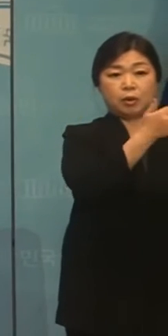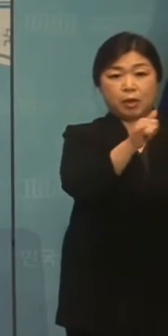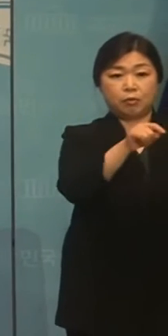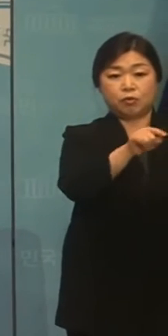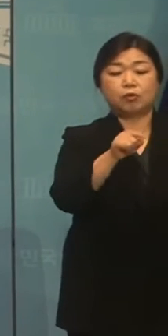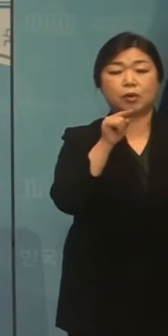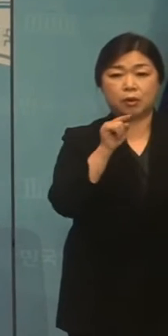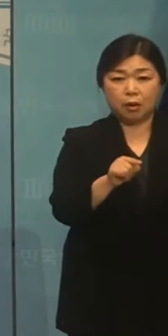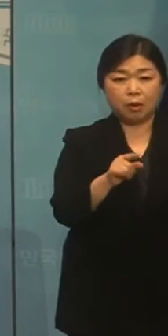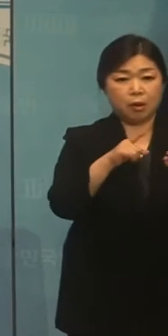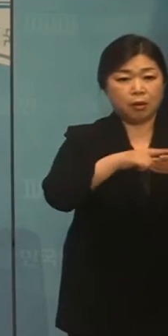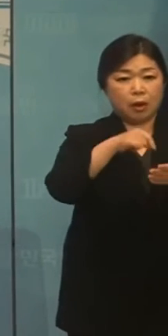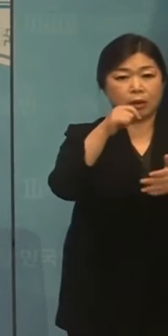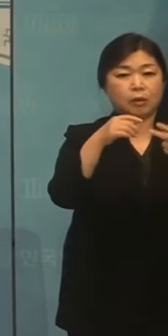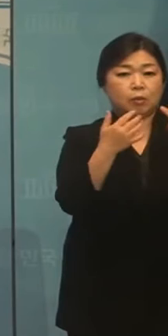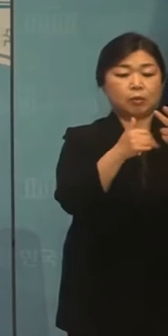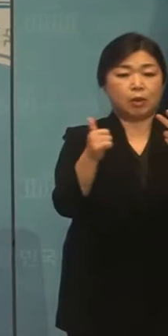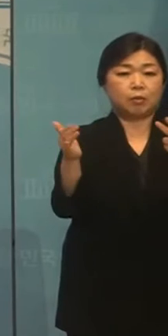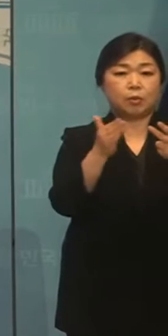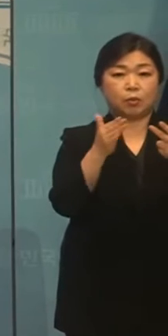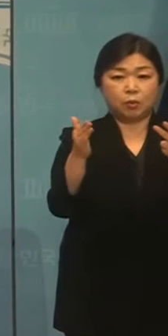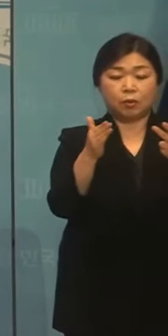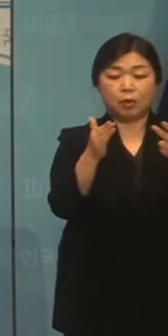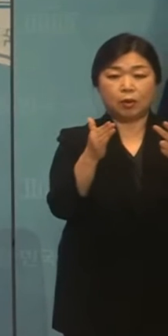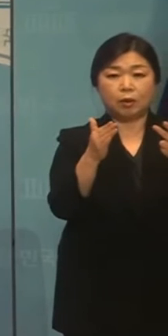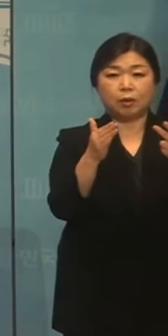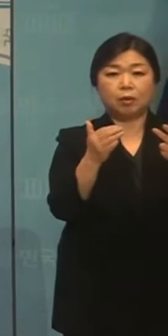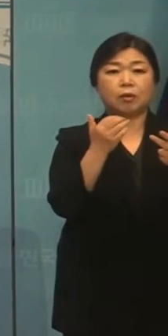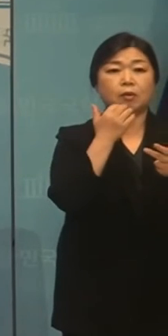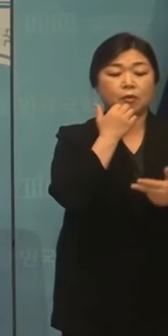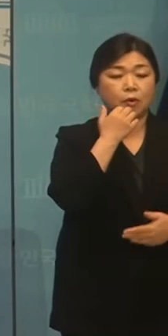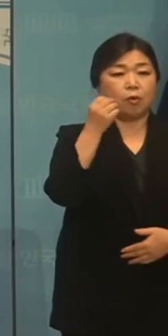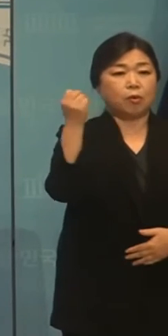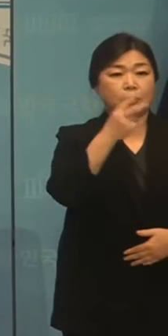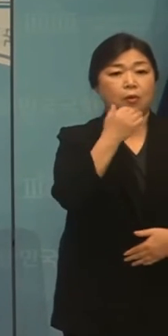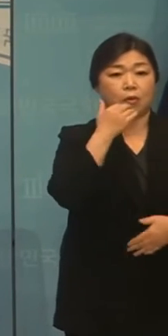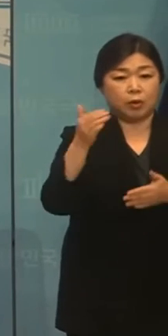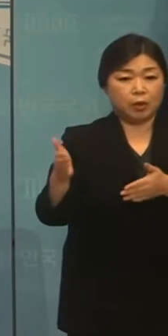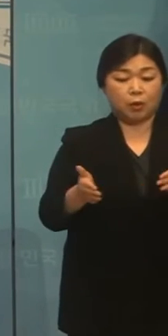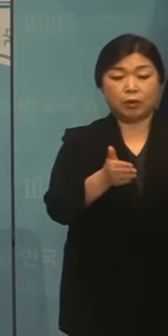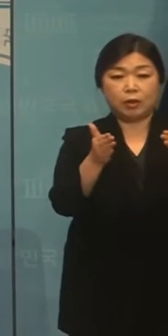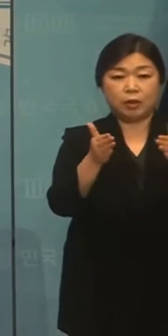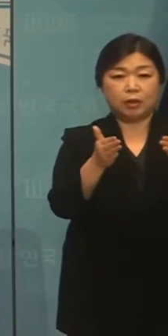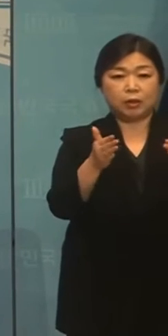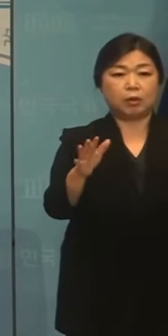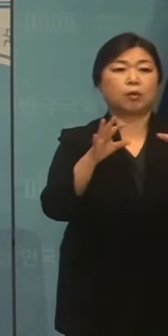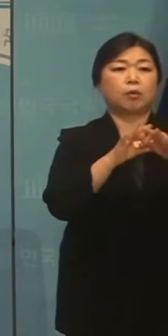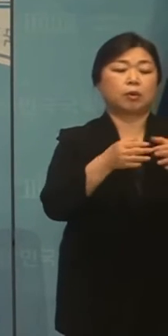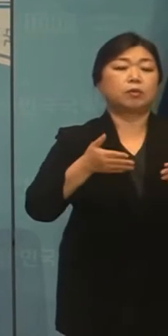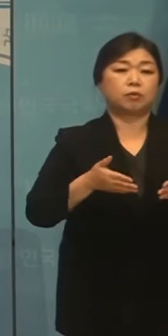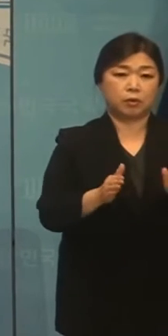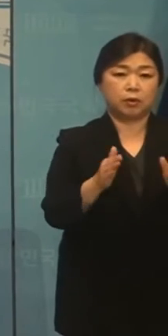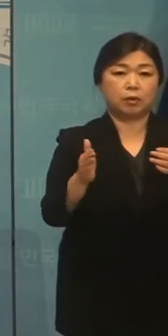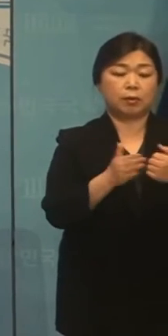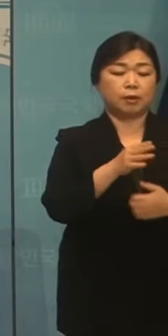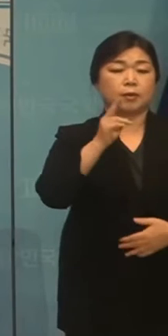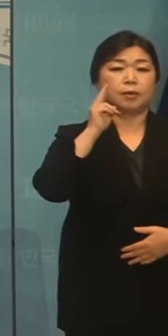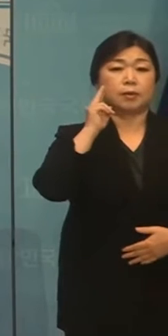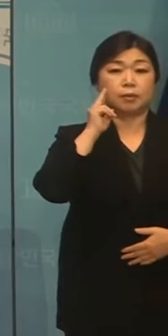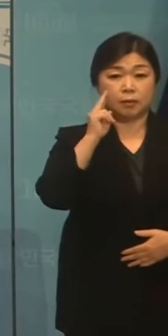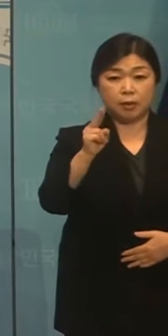약 7명 가량이 서울 경기 지역 출신으로